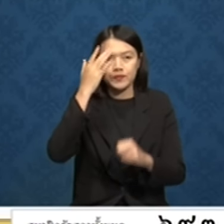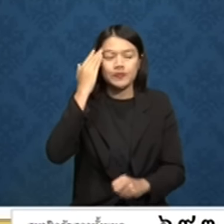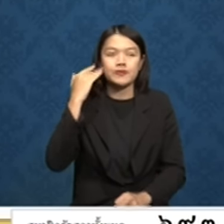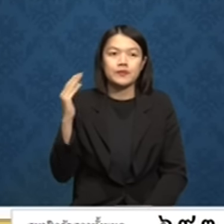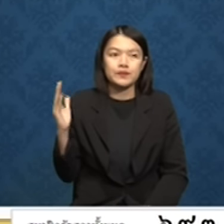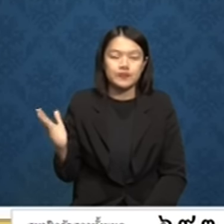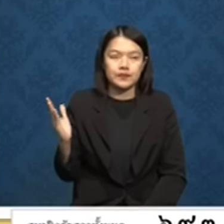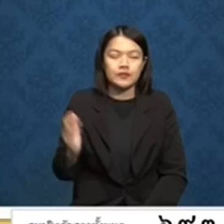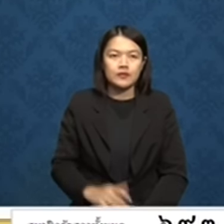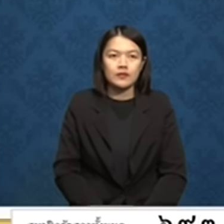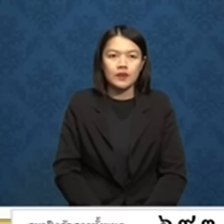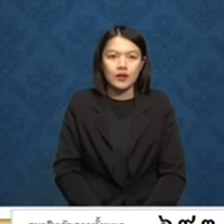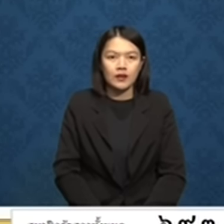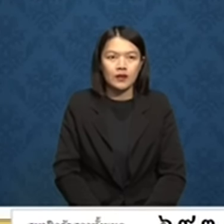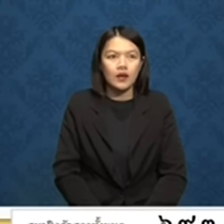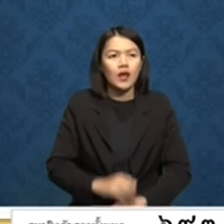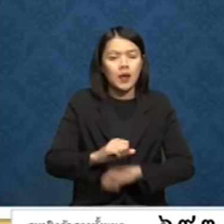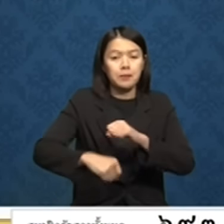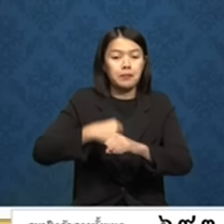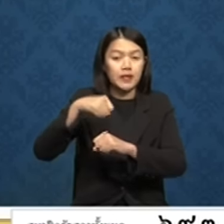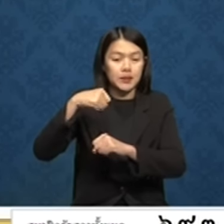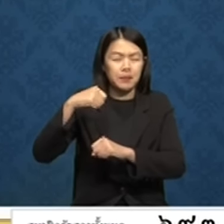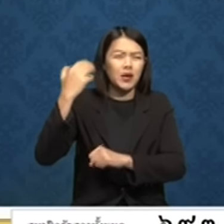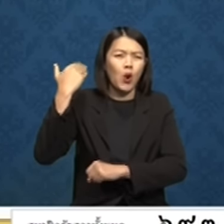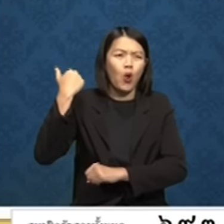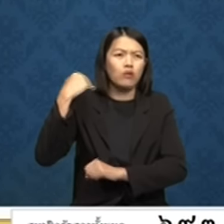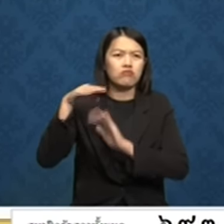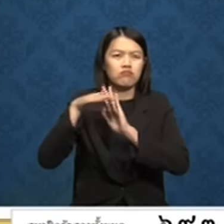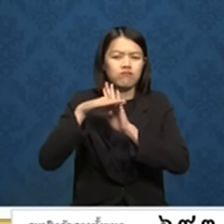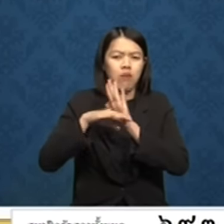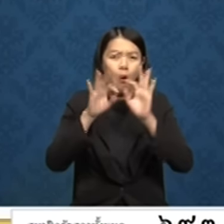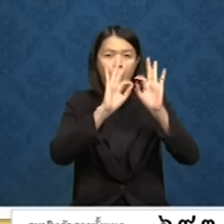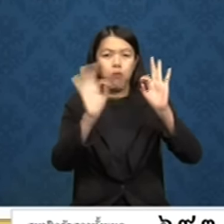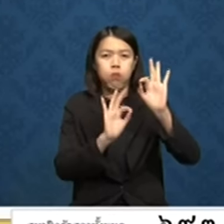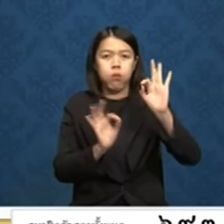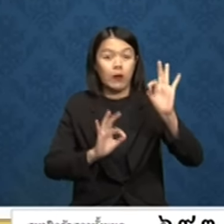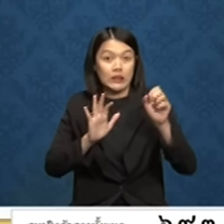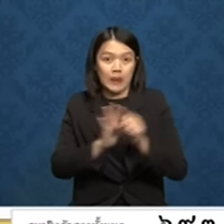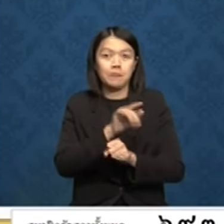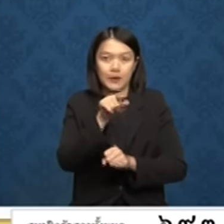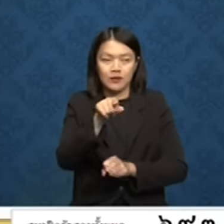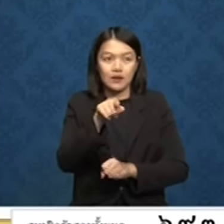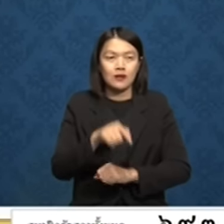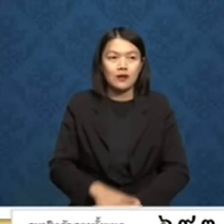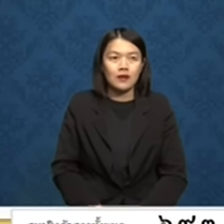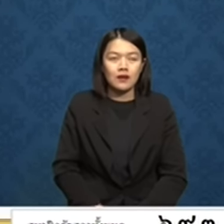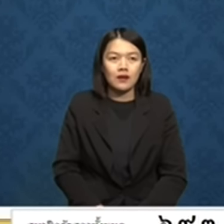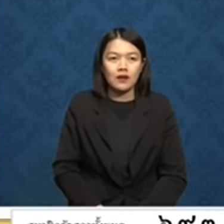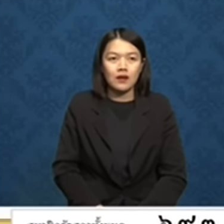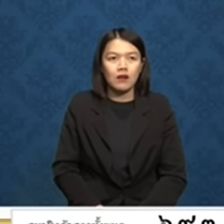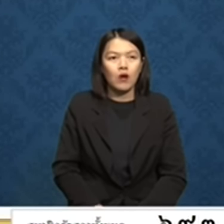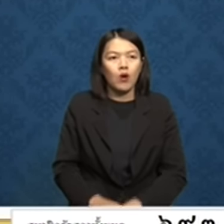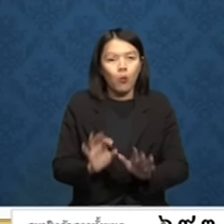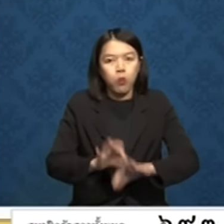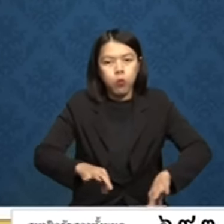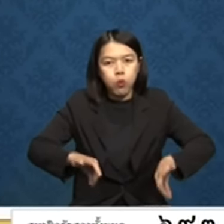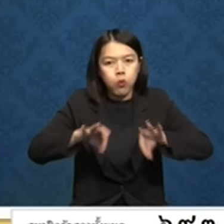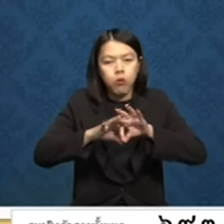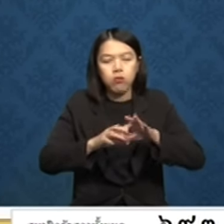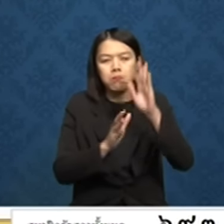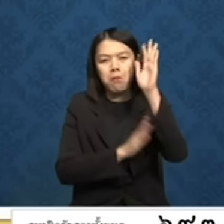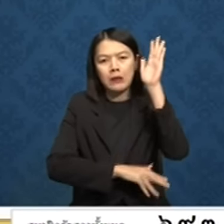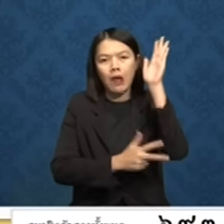ครับนโยบายเมื่อ10ปีที่แล้วเนี่ยนะครับก็เขียนมา1พารากราฟเต็มๆเลยครับก็ถือว่าให้ความสำคัญมากเกี่ยวกับจังหวัดชายแด